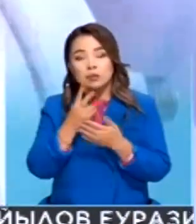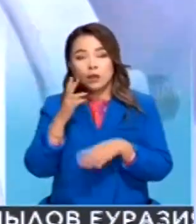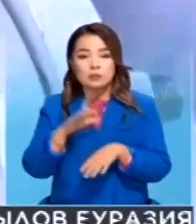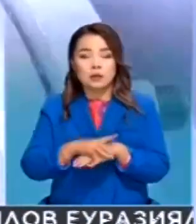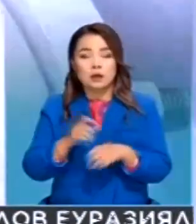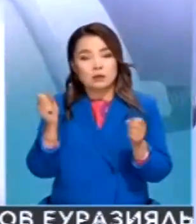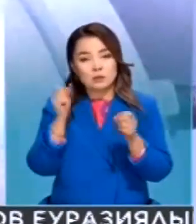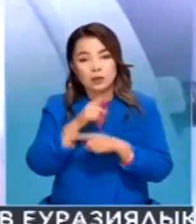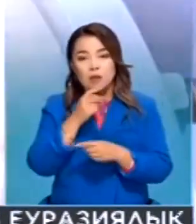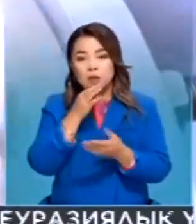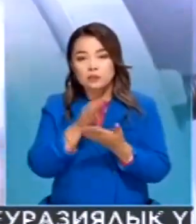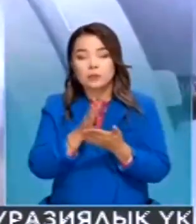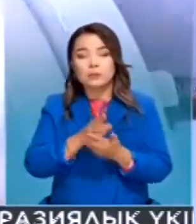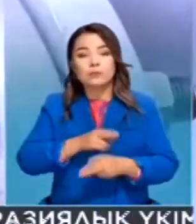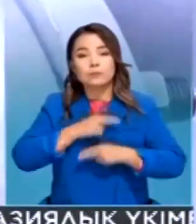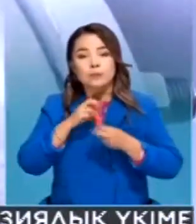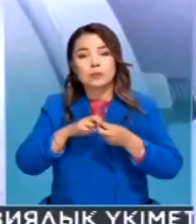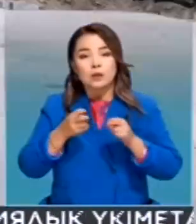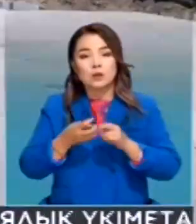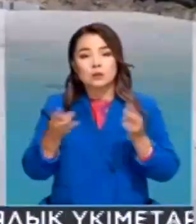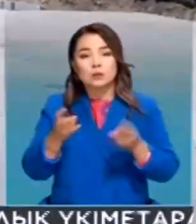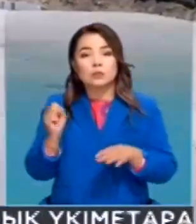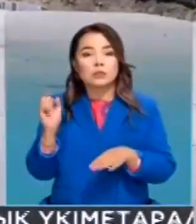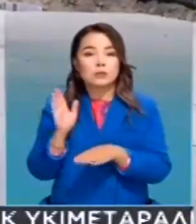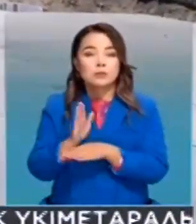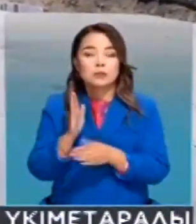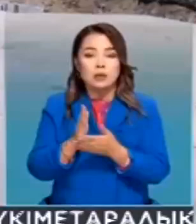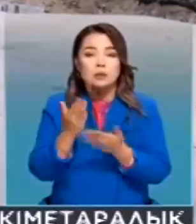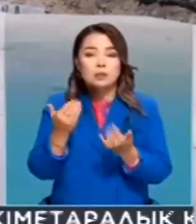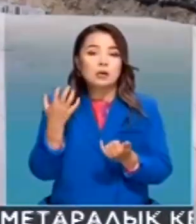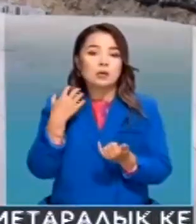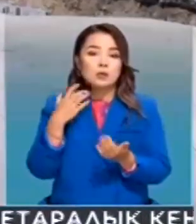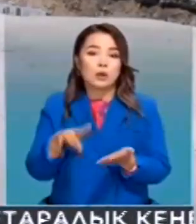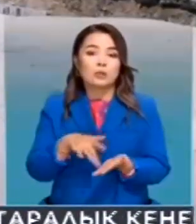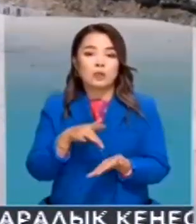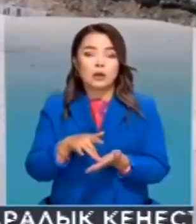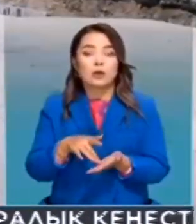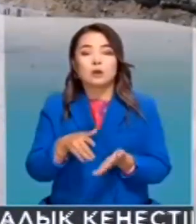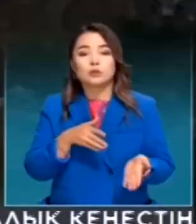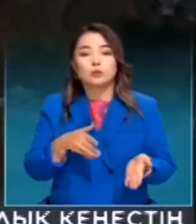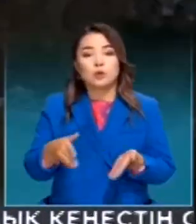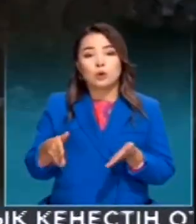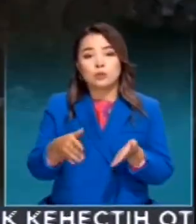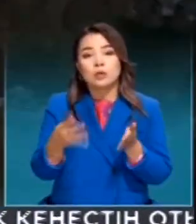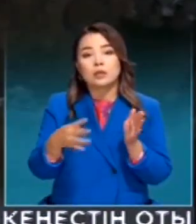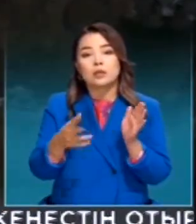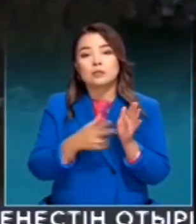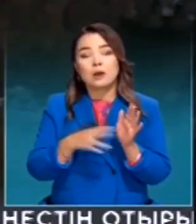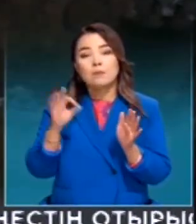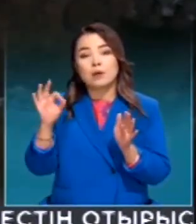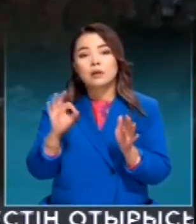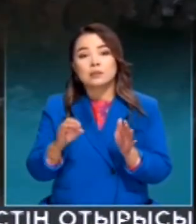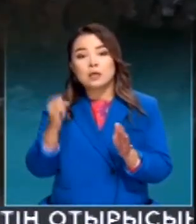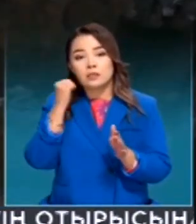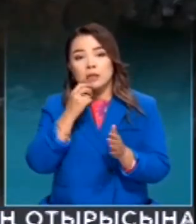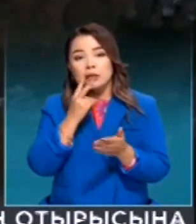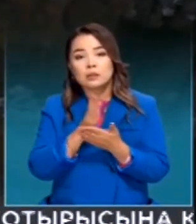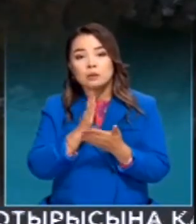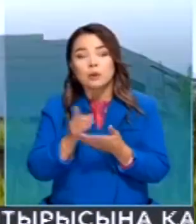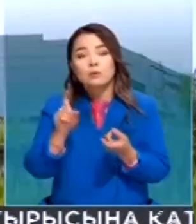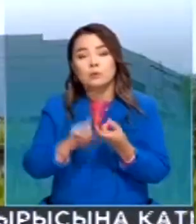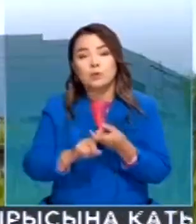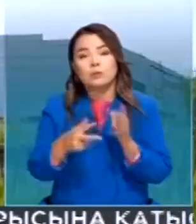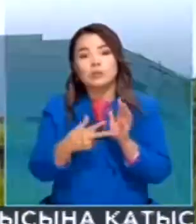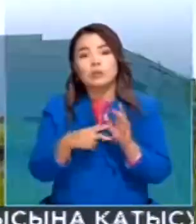өтіп, мәселені назарға алуды міндеттеген болатын. Мәселен, Қызылордада жыл магистралінің 48% ескірген. Осы орайда